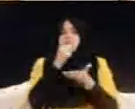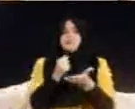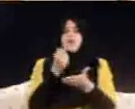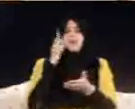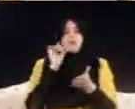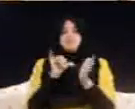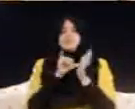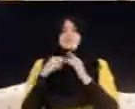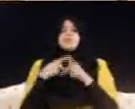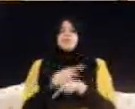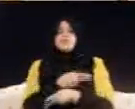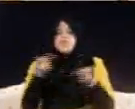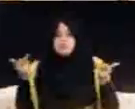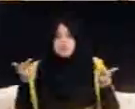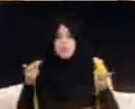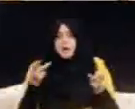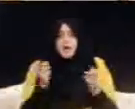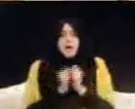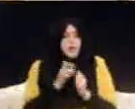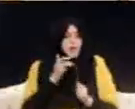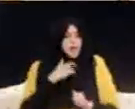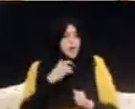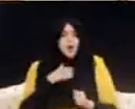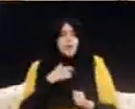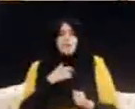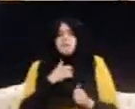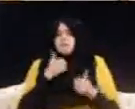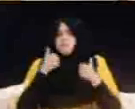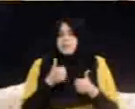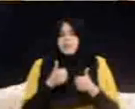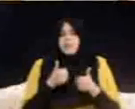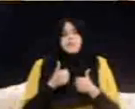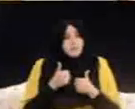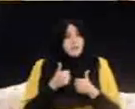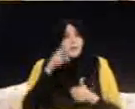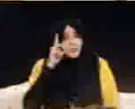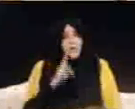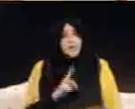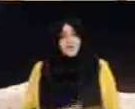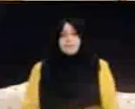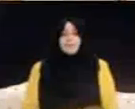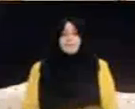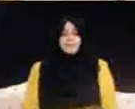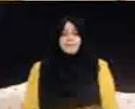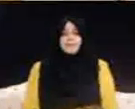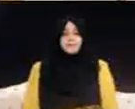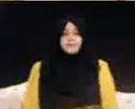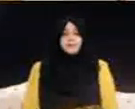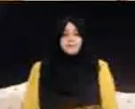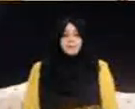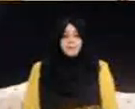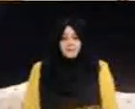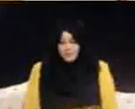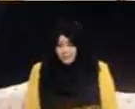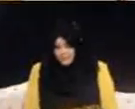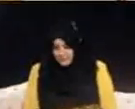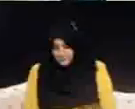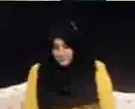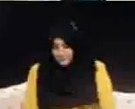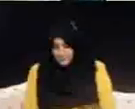بمحض إرادته وخالص نيته فله ذلك. بارك الله فيك،